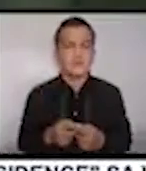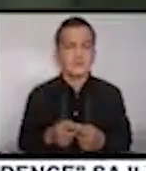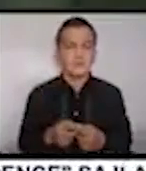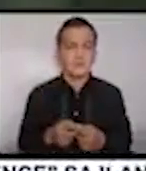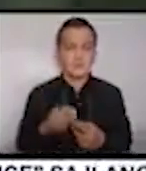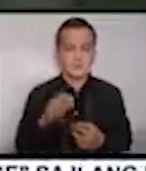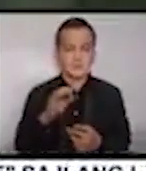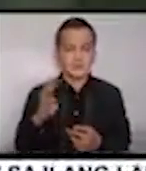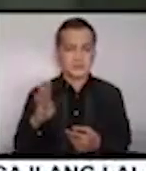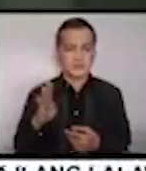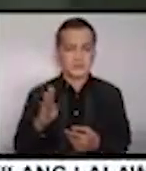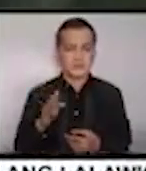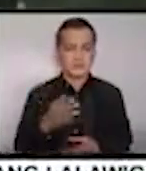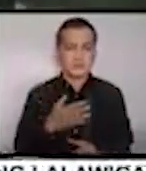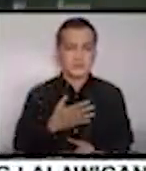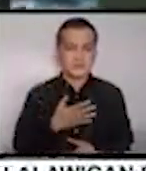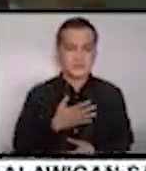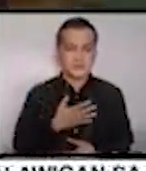aking